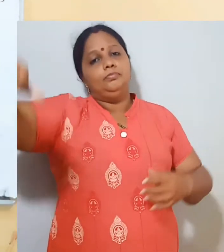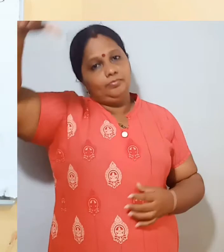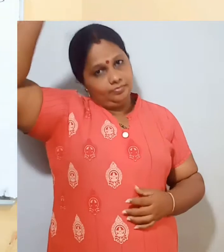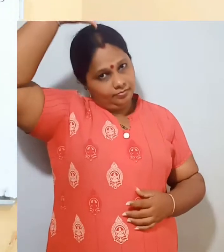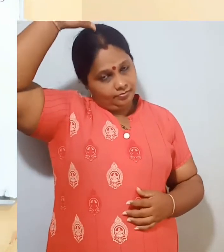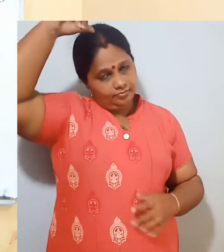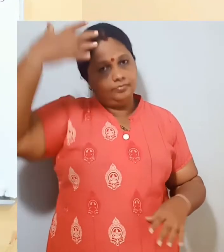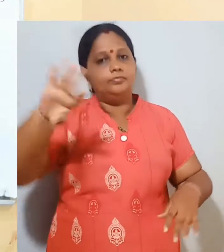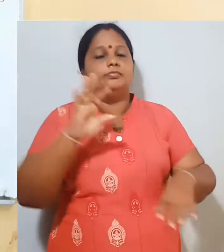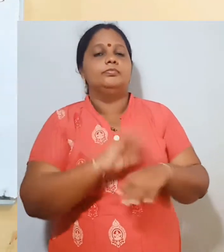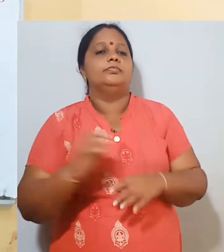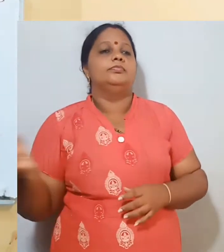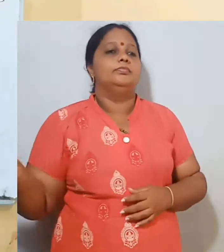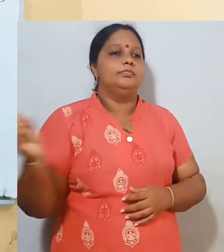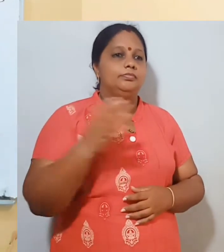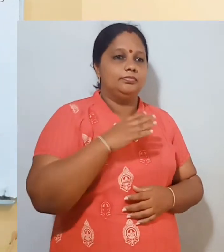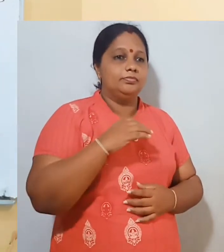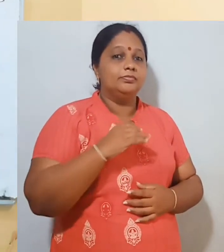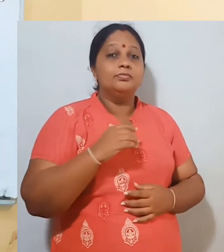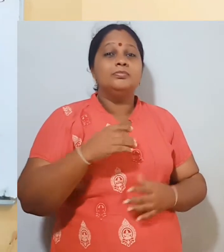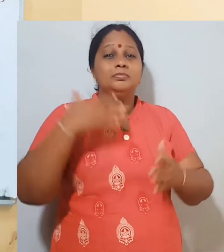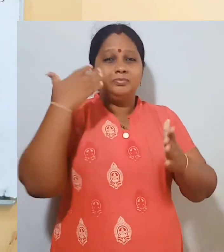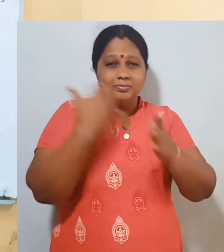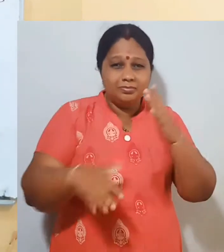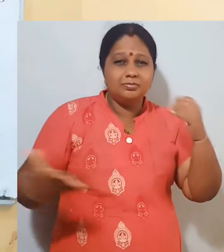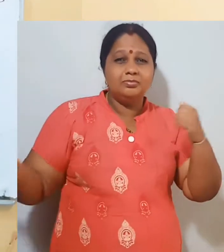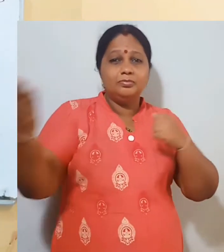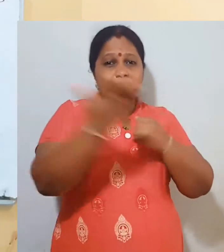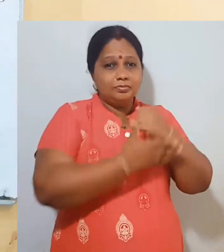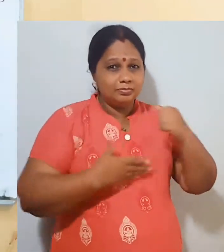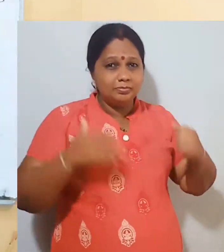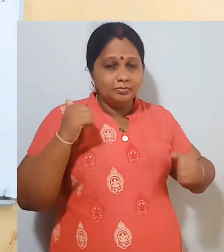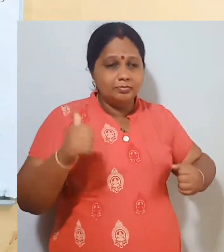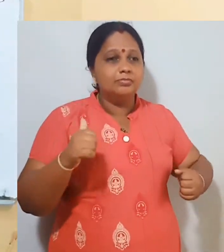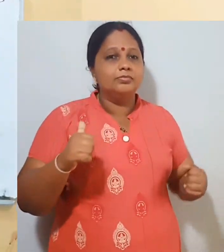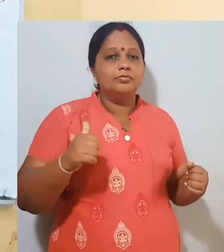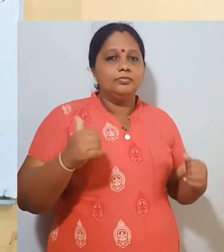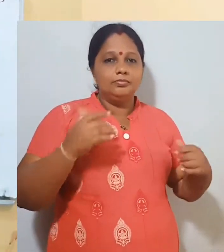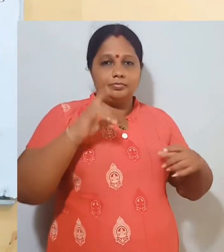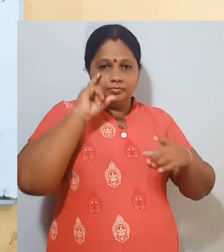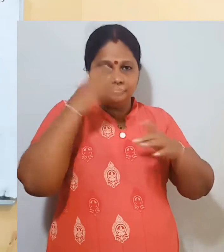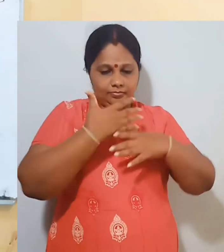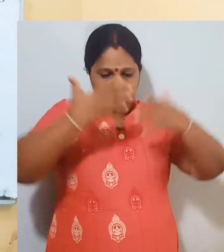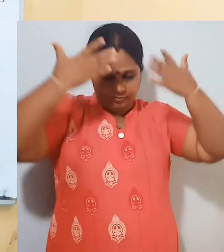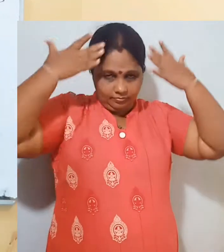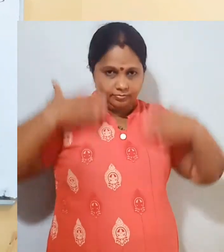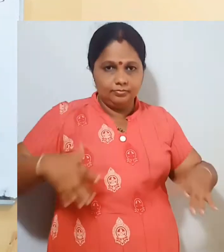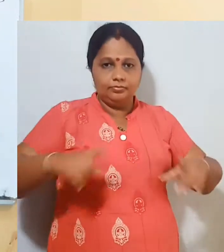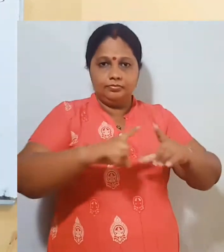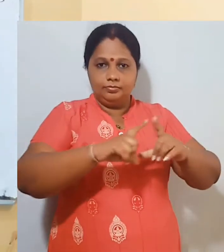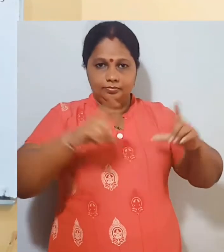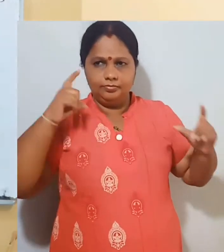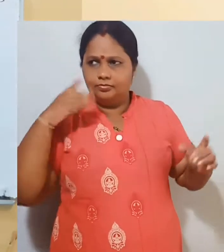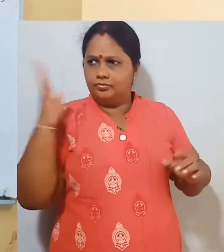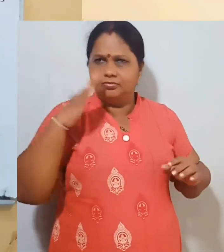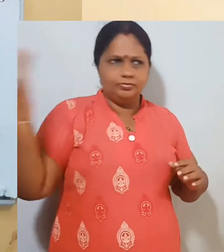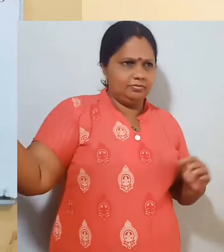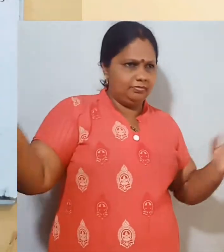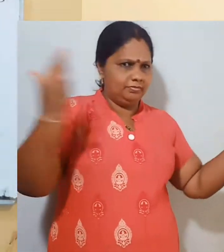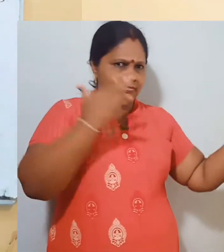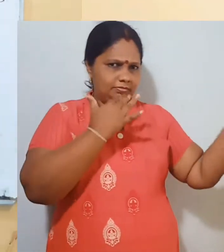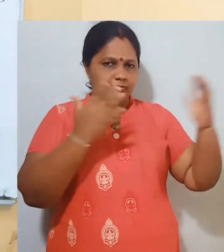மருந்தடிக்கிற ஆட்கள் எல்லாம் வந்து உங்களுக்கு பாதுகாப்பான உடுப்புகள் போட்டு காத்து வளங்களை பார்த்து அதுக்கு இந்த மாதிரி மாஸ்க் எல்லாம் போட்டு தான் நீங்க அடிக்கணும். முடிஞ்சதுக்கு பிறகு